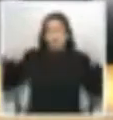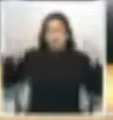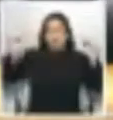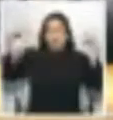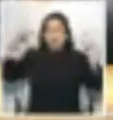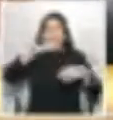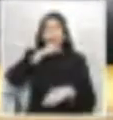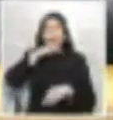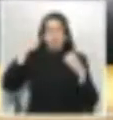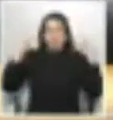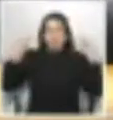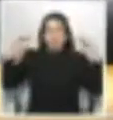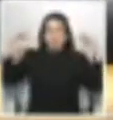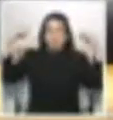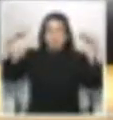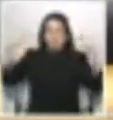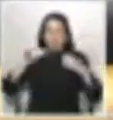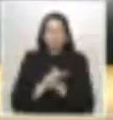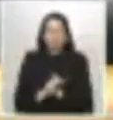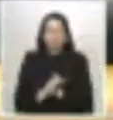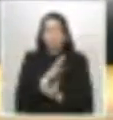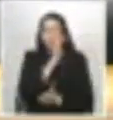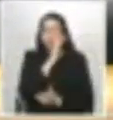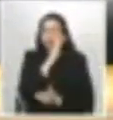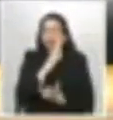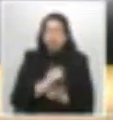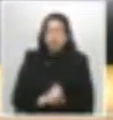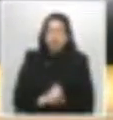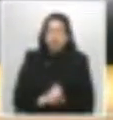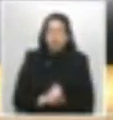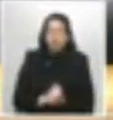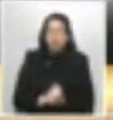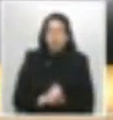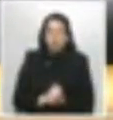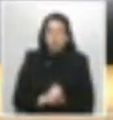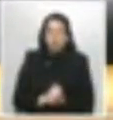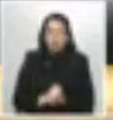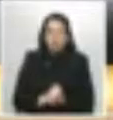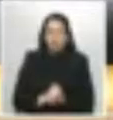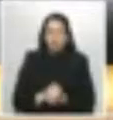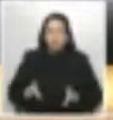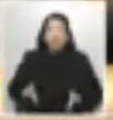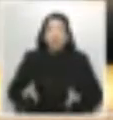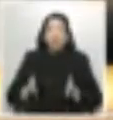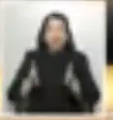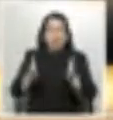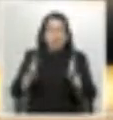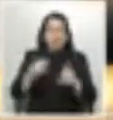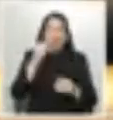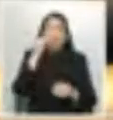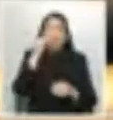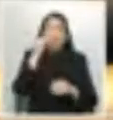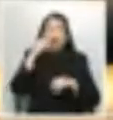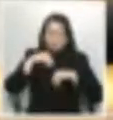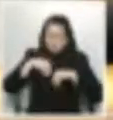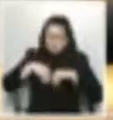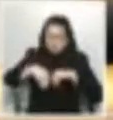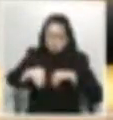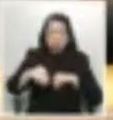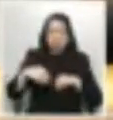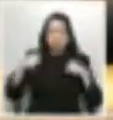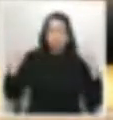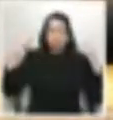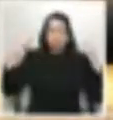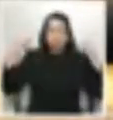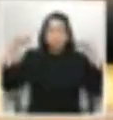ส้มๆอะไรอะพอหน้าพอเวลาทางหลวงชบทเนี่ยผ่านหมู่บ้านไปเนี่ยอารามได้ไฟให